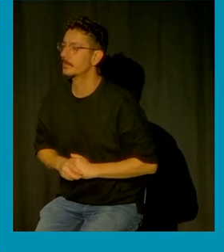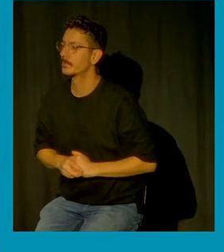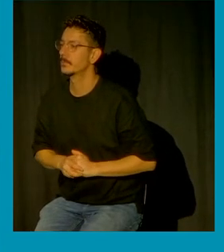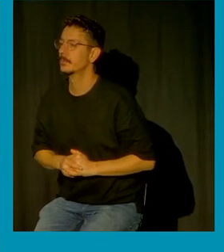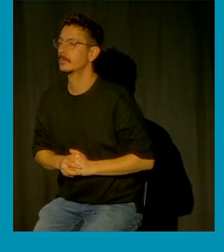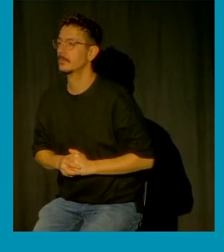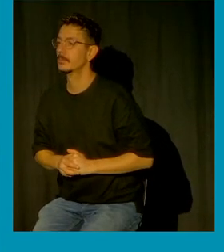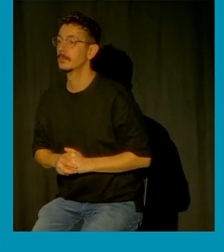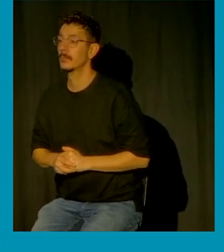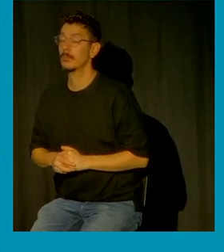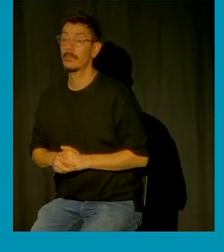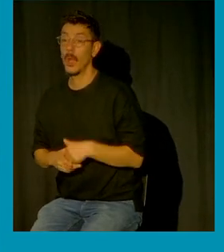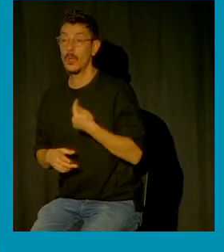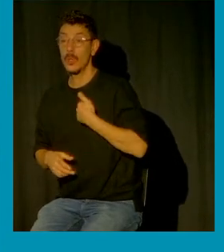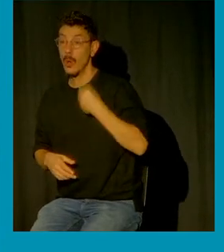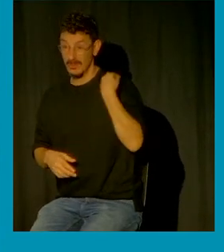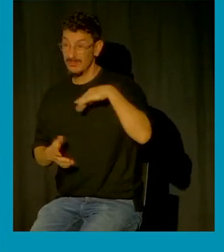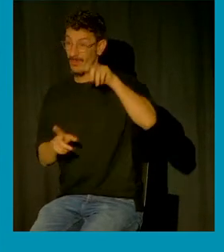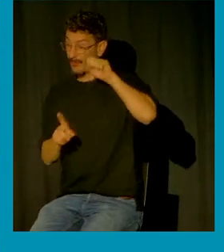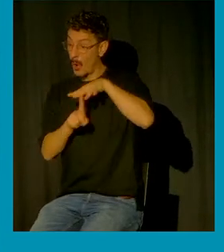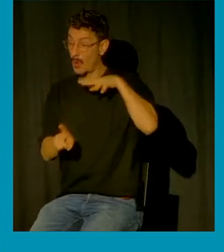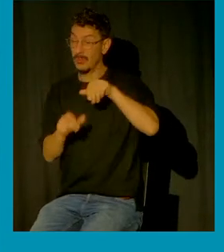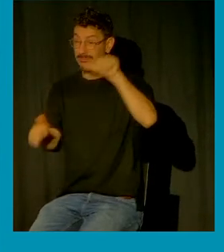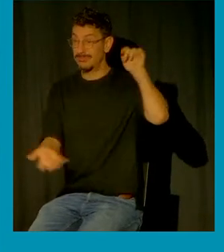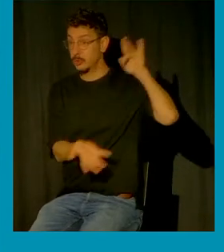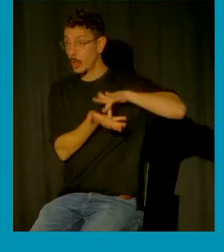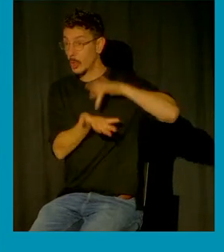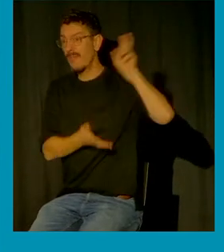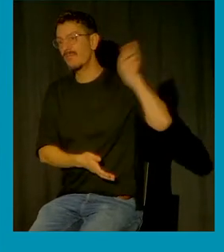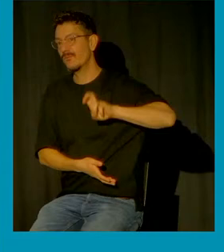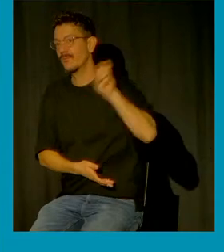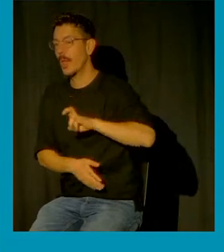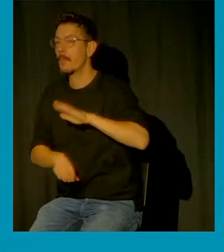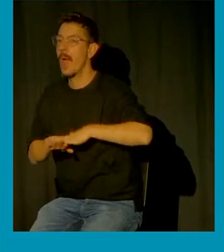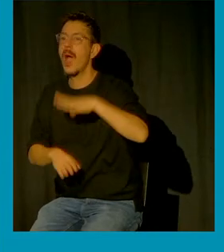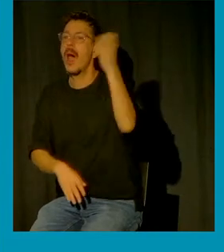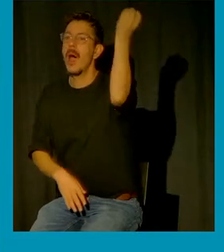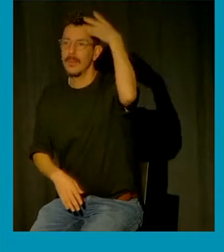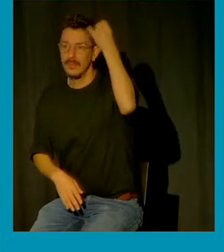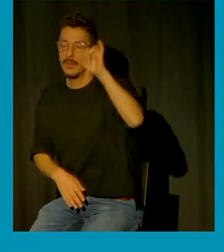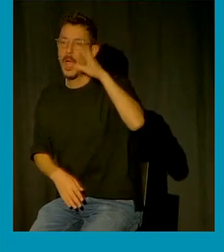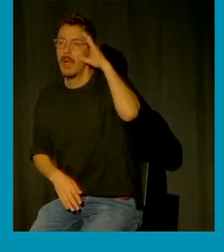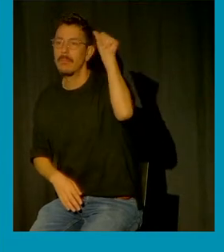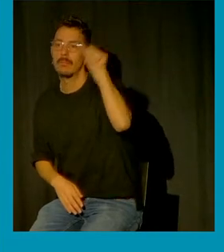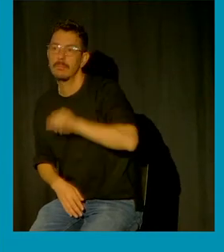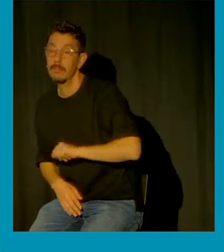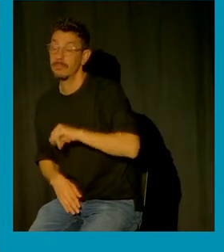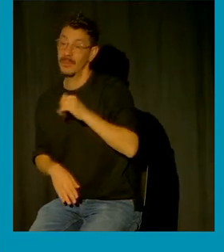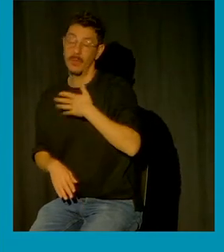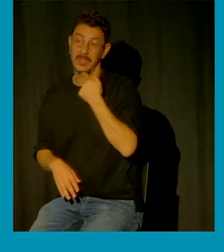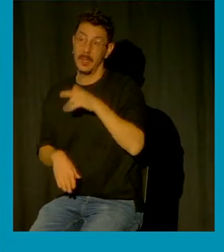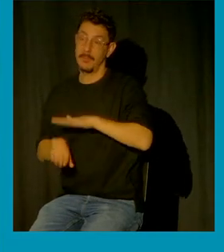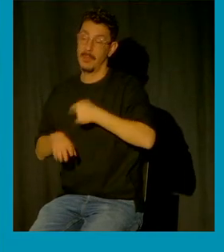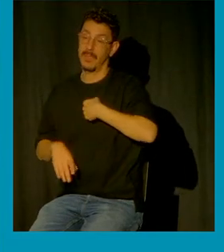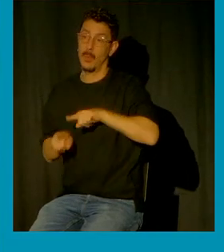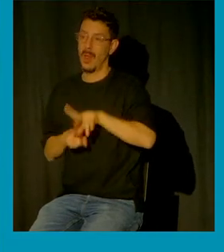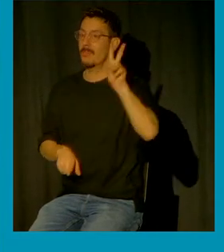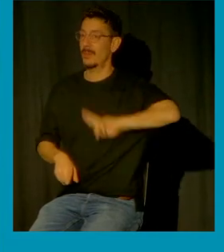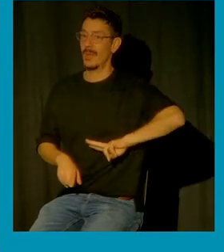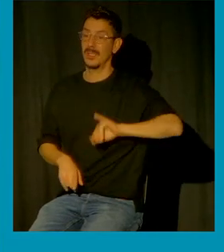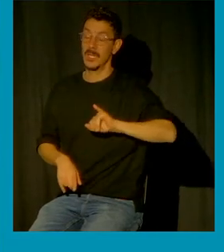doncs aprendre he vingut a aprendre i a escoltar durant moltes vegades per tant ara també és un privilegi i un plaer ser aquí